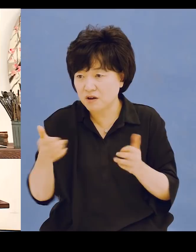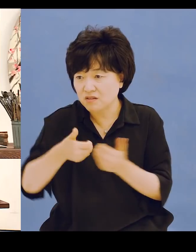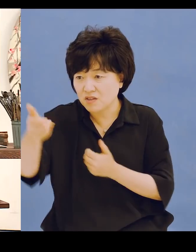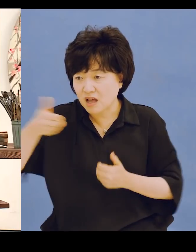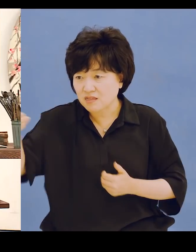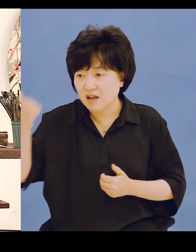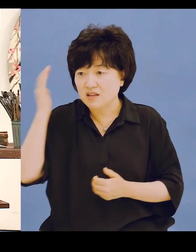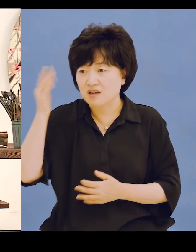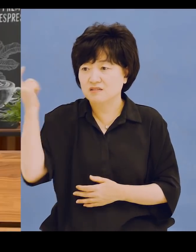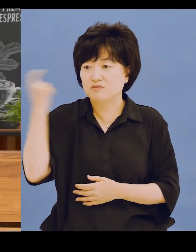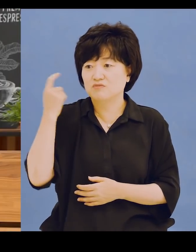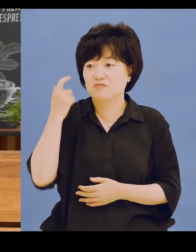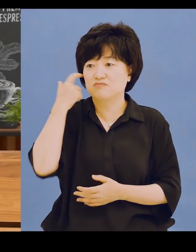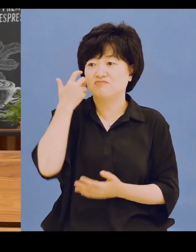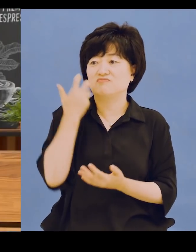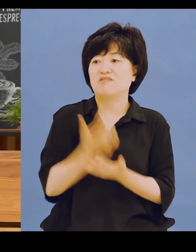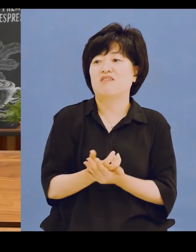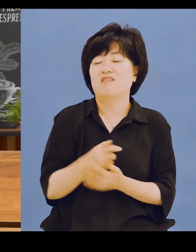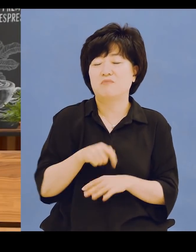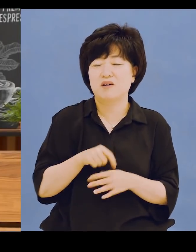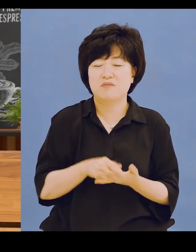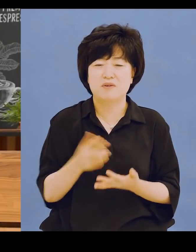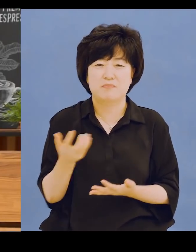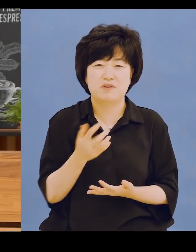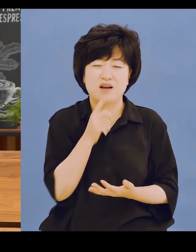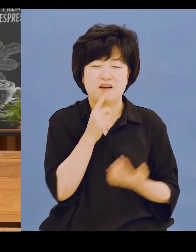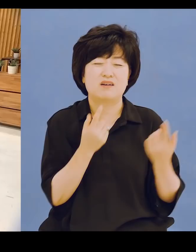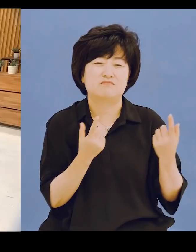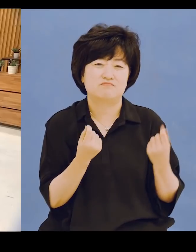생각이 들어요. 예. 진 씨 오늘 얘기 들으면서 많은